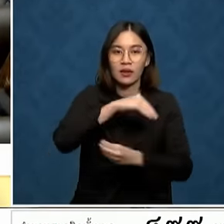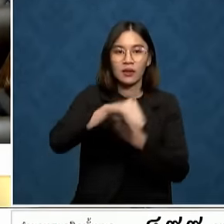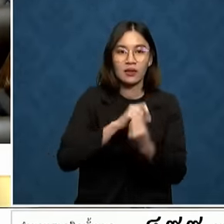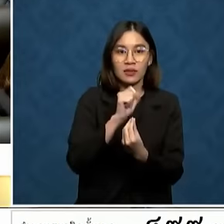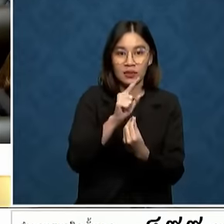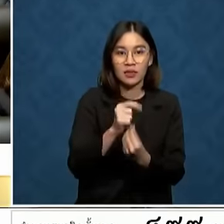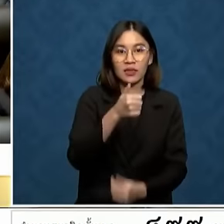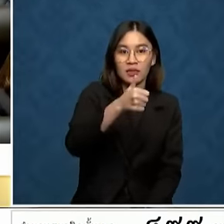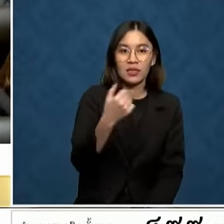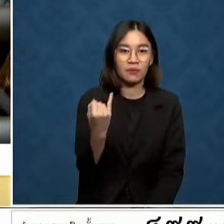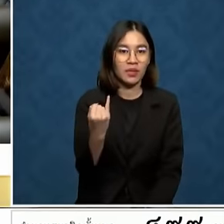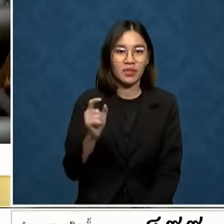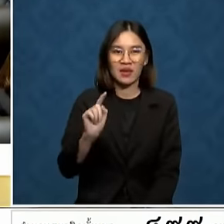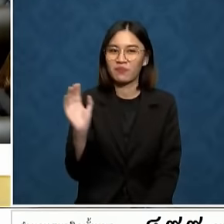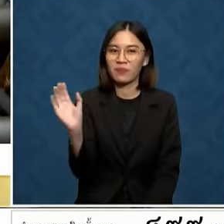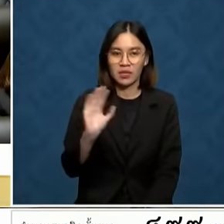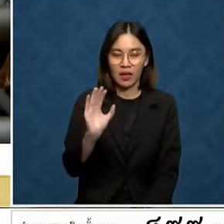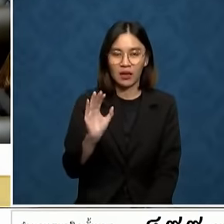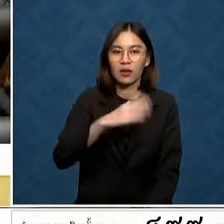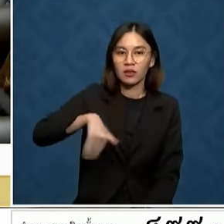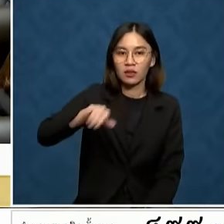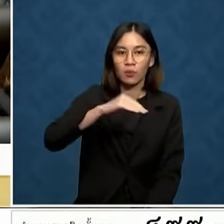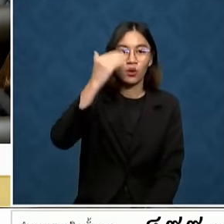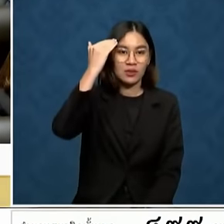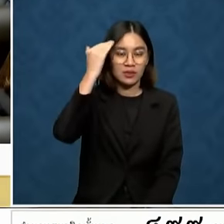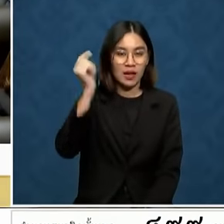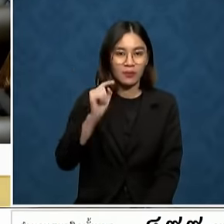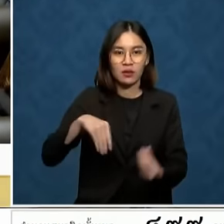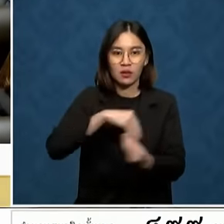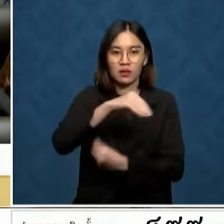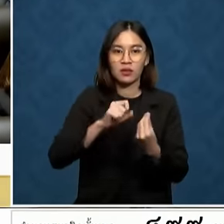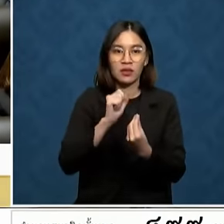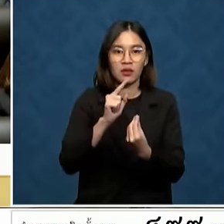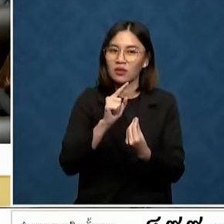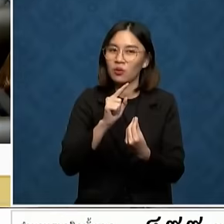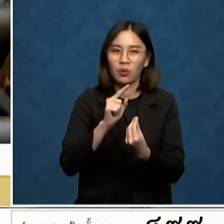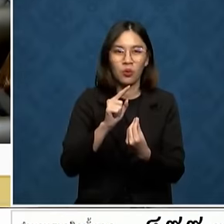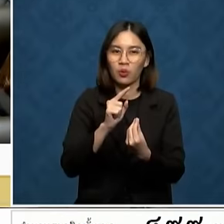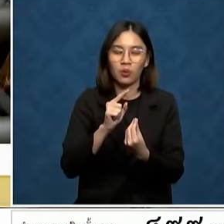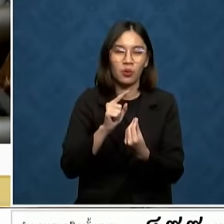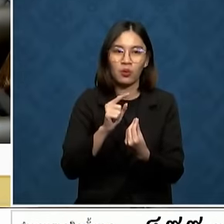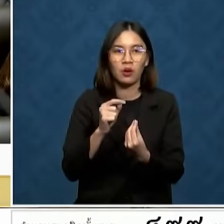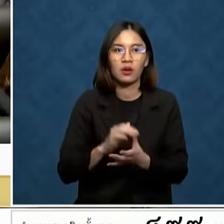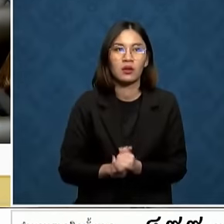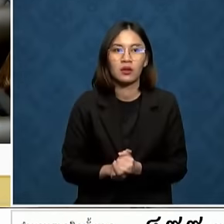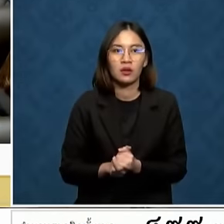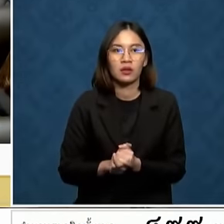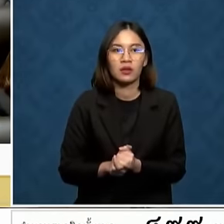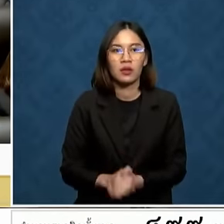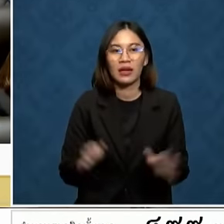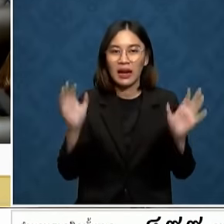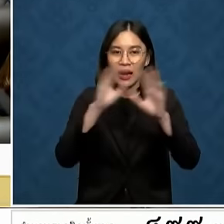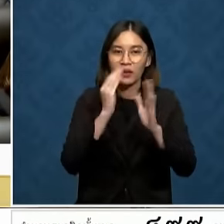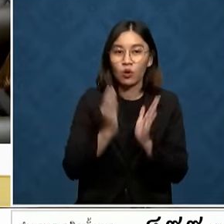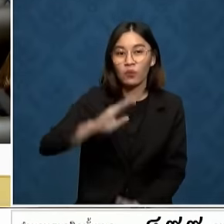เราดีหรอไม่ดีเราทกคนทาบดีครับวาเศรษฐกเรานั้นซบเสาเป็เหมือนกับคนททงป่วย